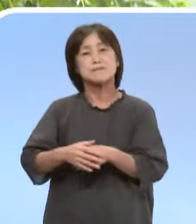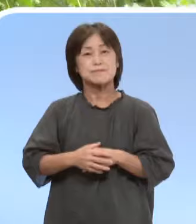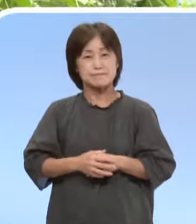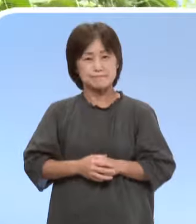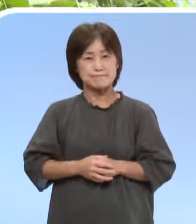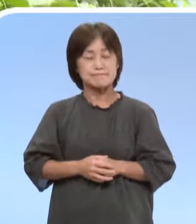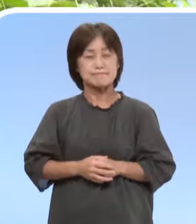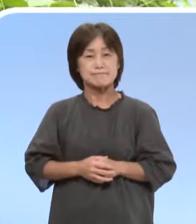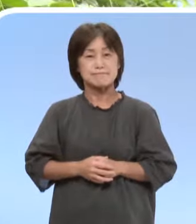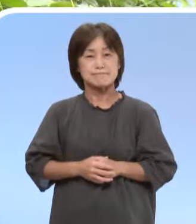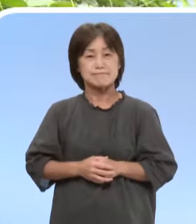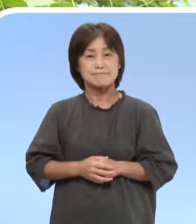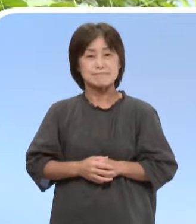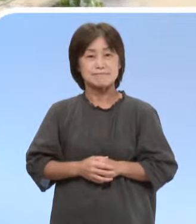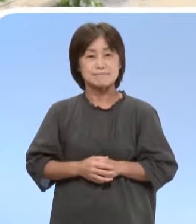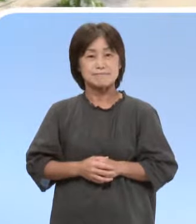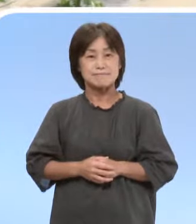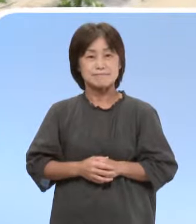して有機栽培。